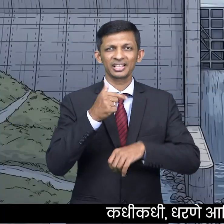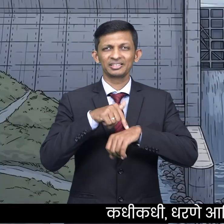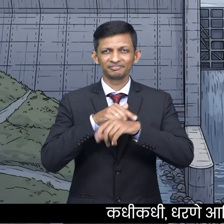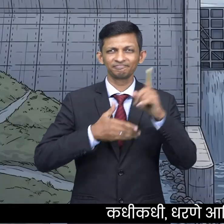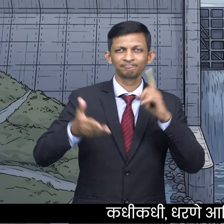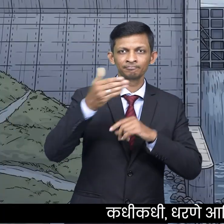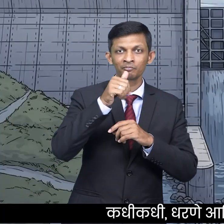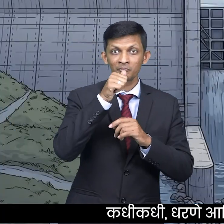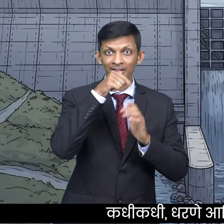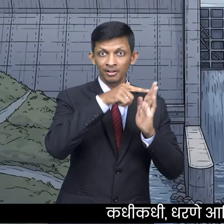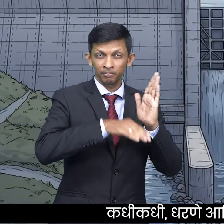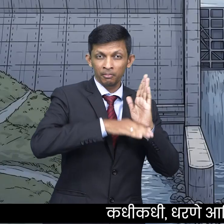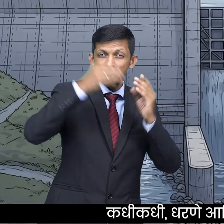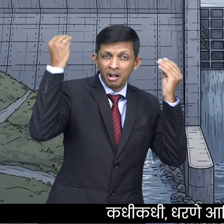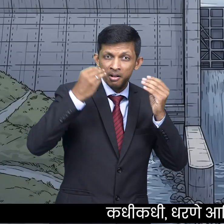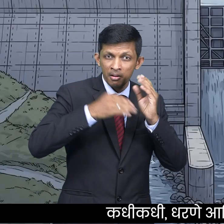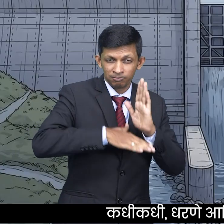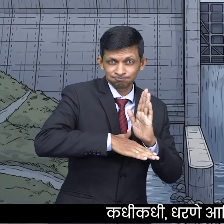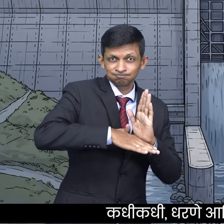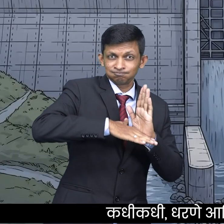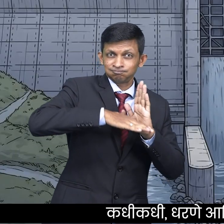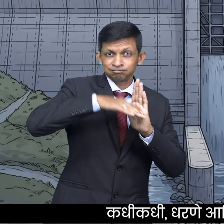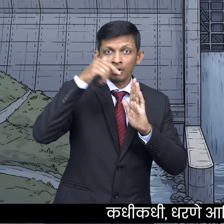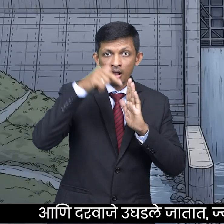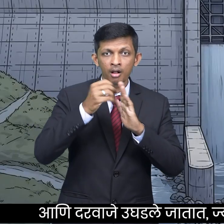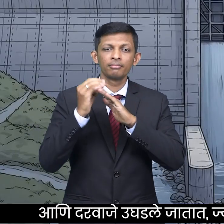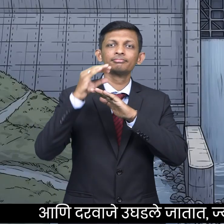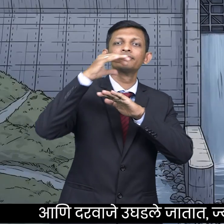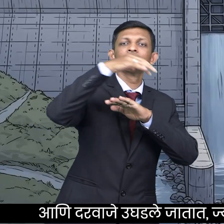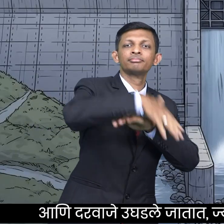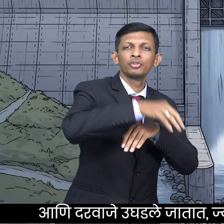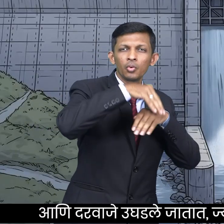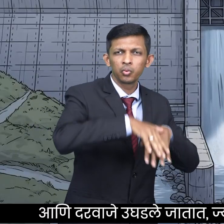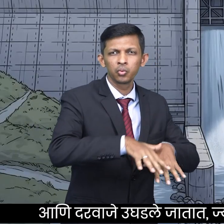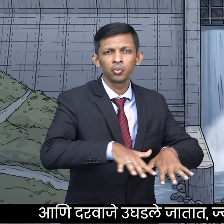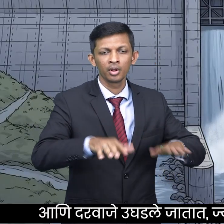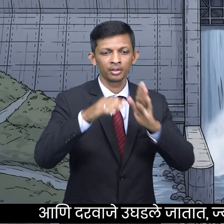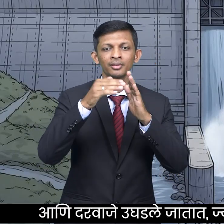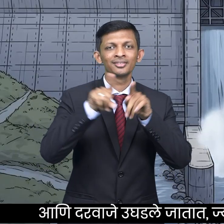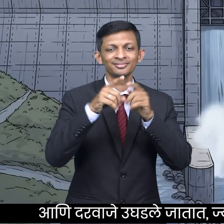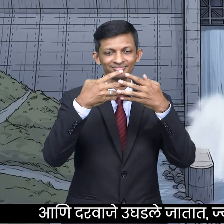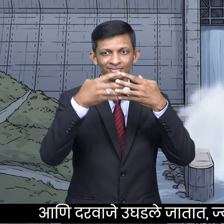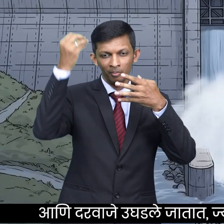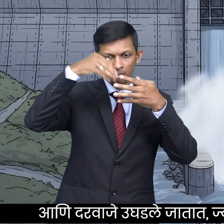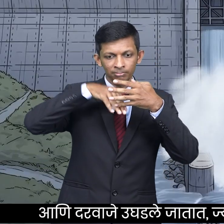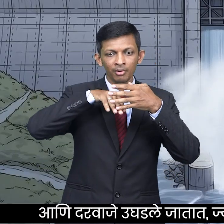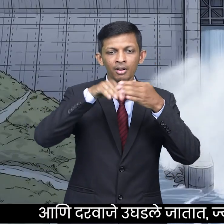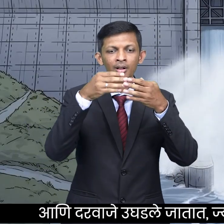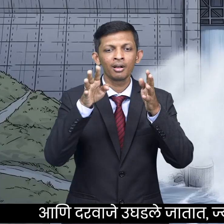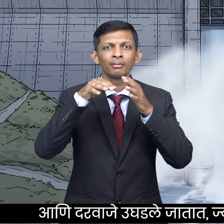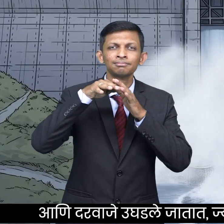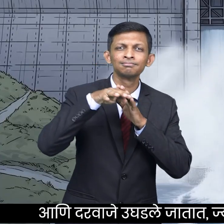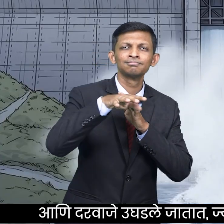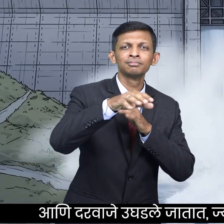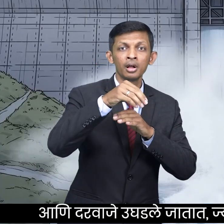कधी कधी धरणे आणि जलाशयामधील पाण्याची पातळी वाढते आणि दरवाजे उघडले जातात, ज्यामुळे जास्तीचे पाणी